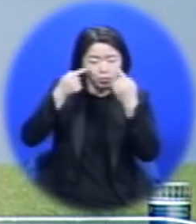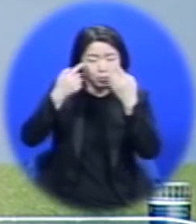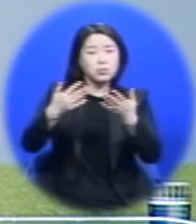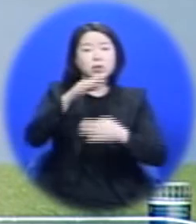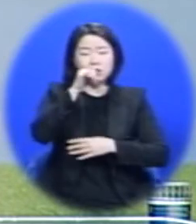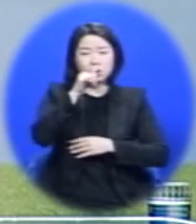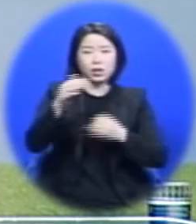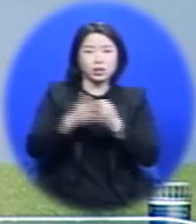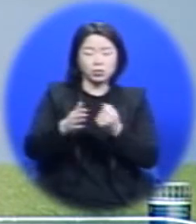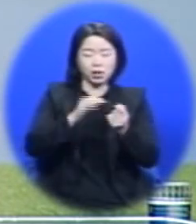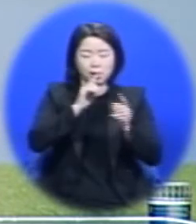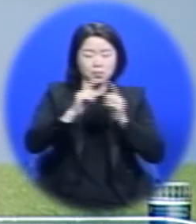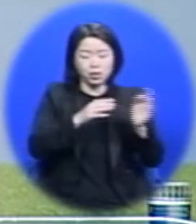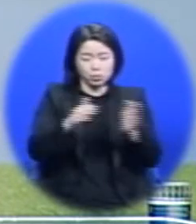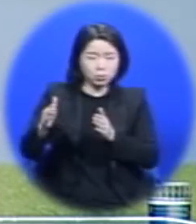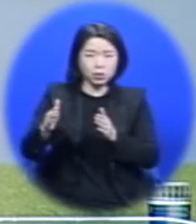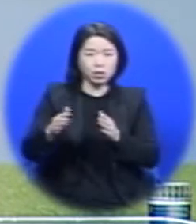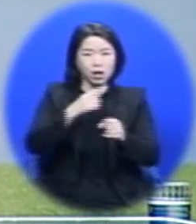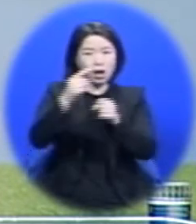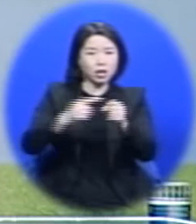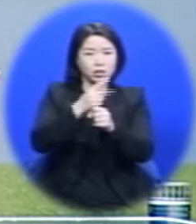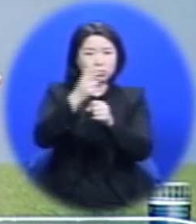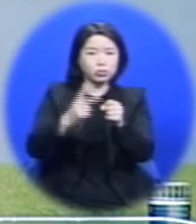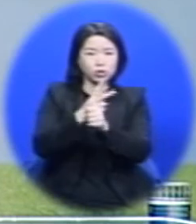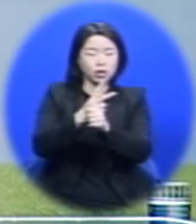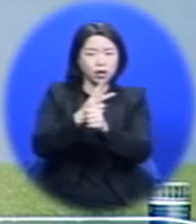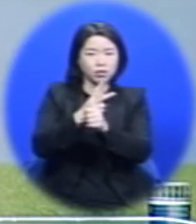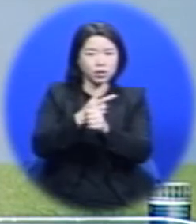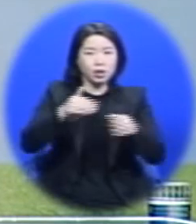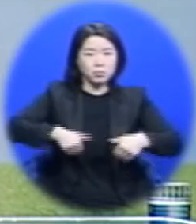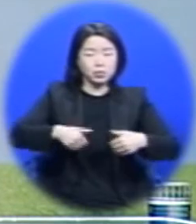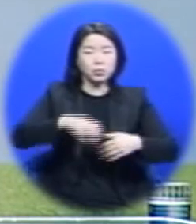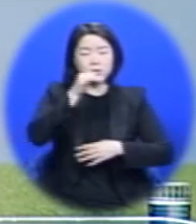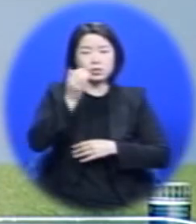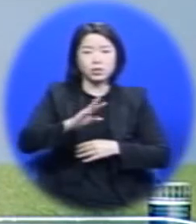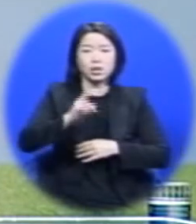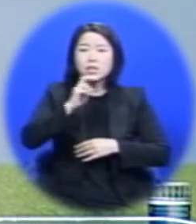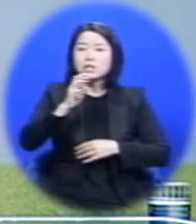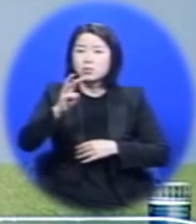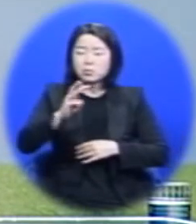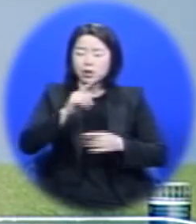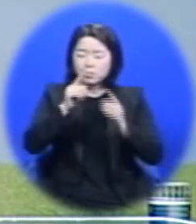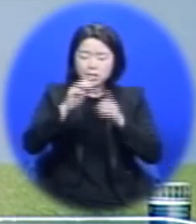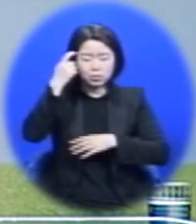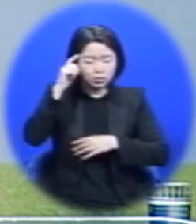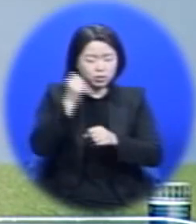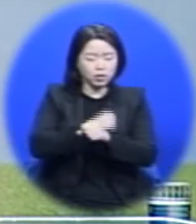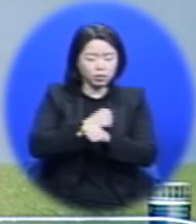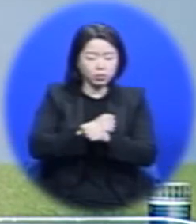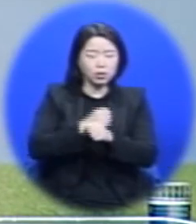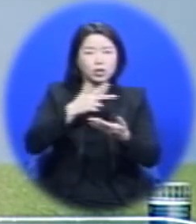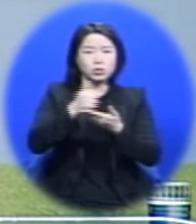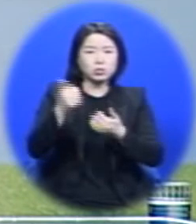분명해져요. 그래서 말씀을 준비하는데 전에는 한 1시간, 2시간 매달릴 일이 한 2, 30분 말씀 묵상에 주님의